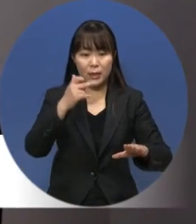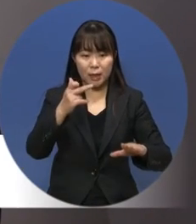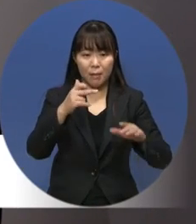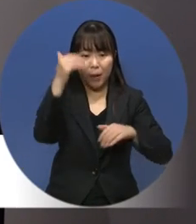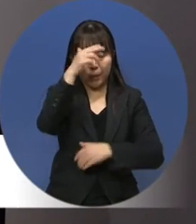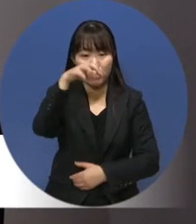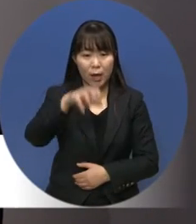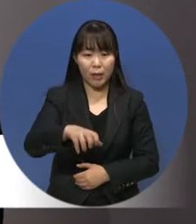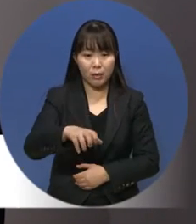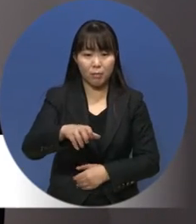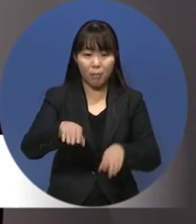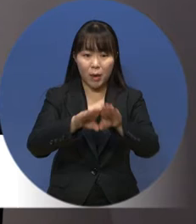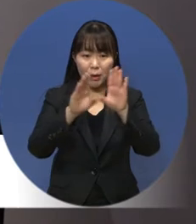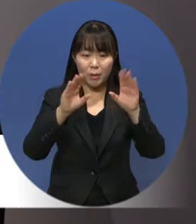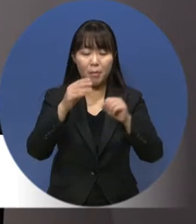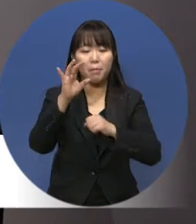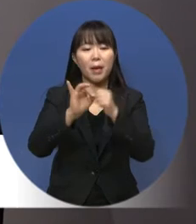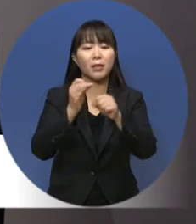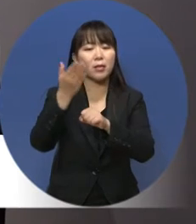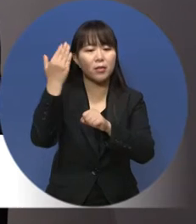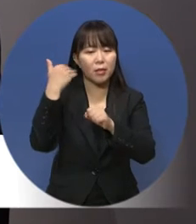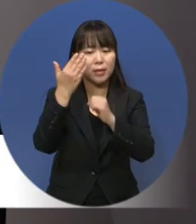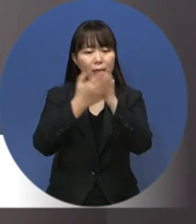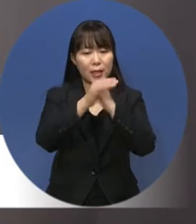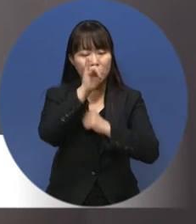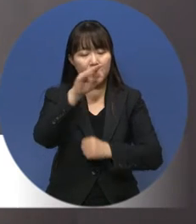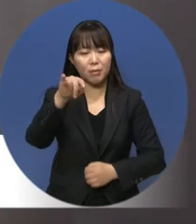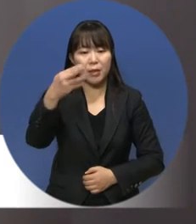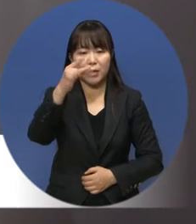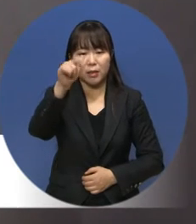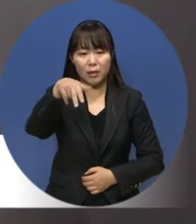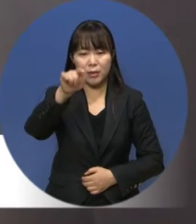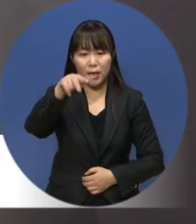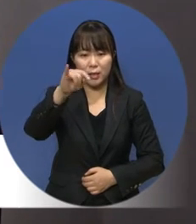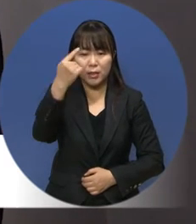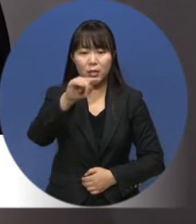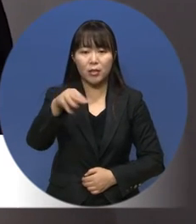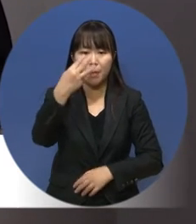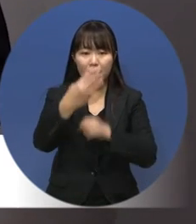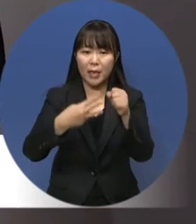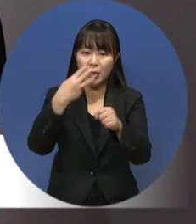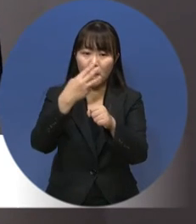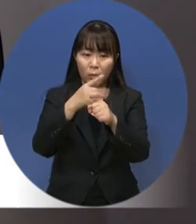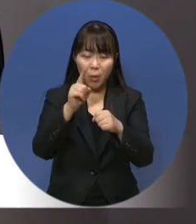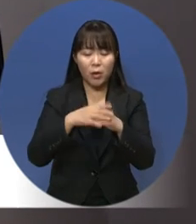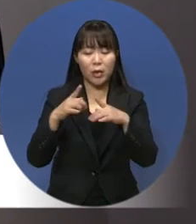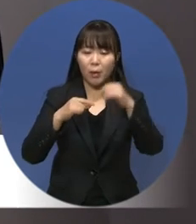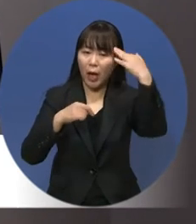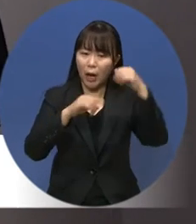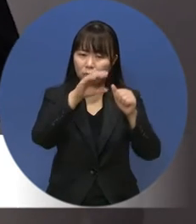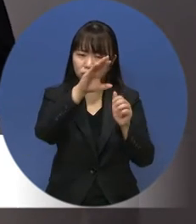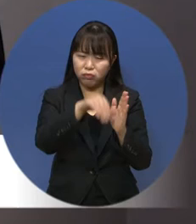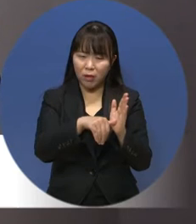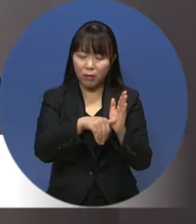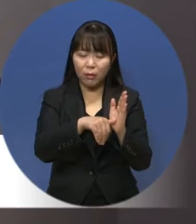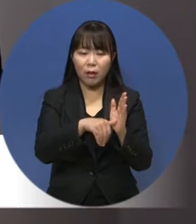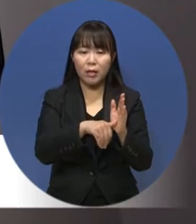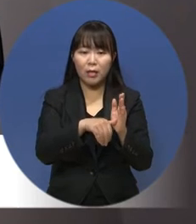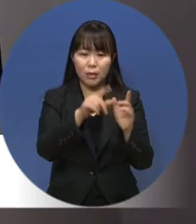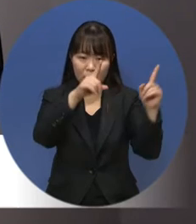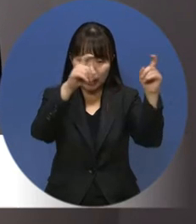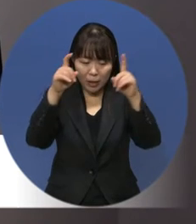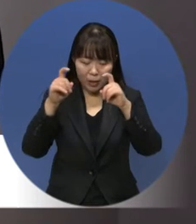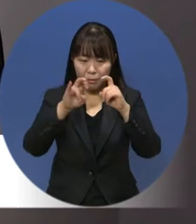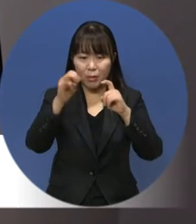전시 100년 전 사진에 담긴 미륵사지 1300년 이라는 점심은 이제 일제 강점기 당시 촬영된